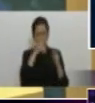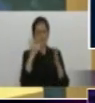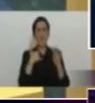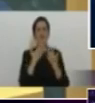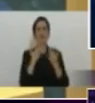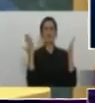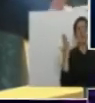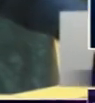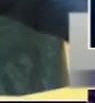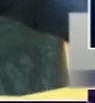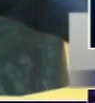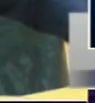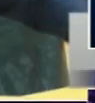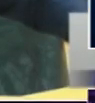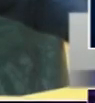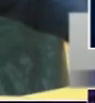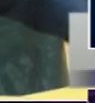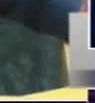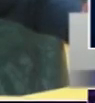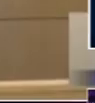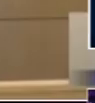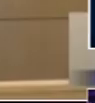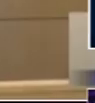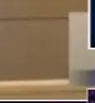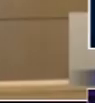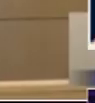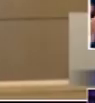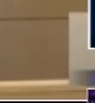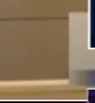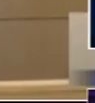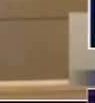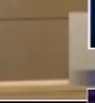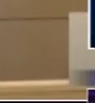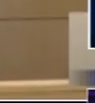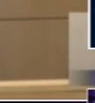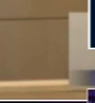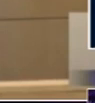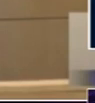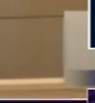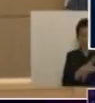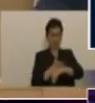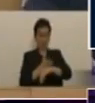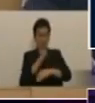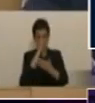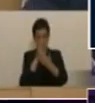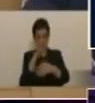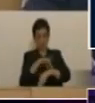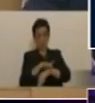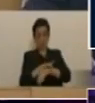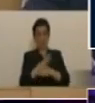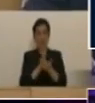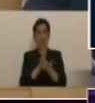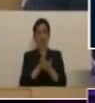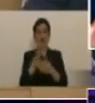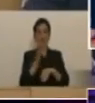მიიღეთ მონაწილეობა დღევანდელ კენჭის ხრაში? გეტყვით. პოლიტიკური პატიმრები გამოუშვეს ნიკა მელიაც, გიორგი